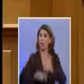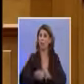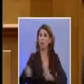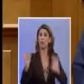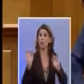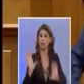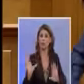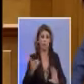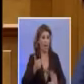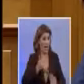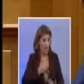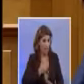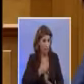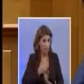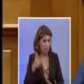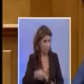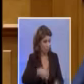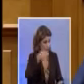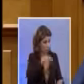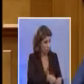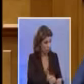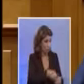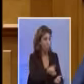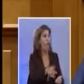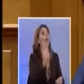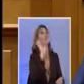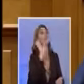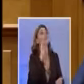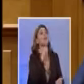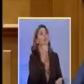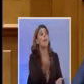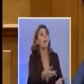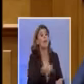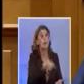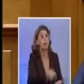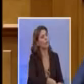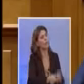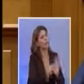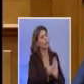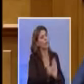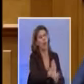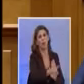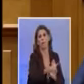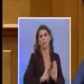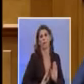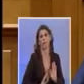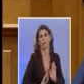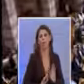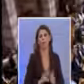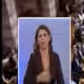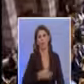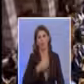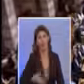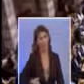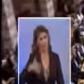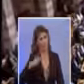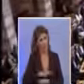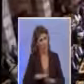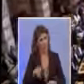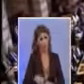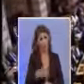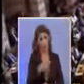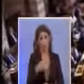φεύγουν στο επόμενο δευτερόλεπτο. Αλλά κύριε Μητσοτάκη, για να τελειώνουμε με το θέμα αυτό, αν θέλετε να